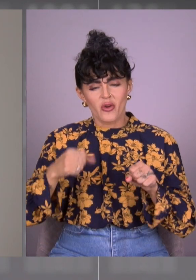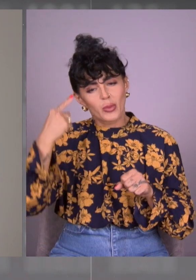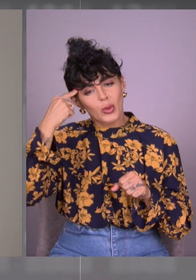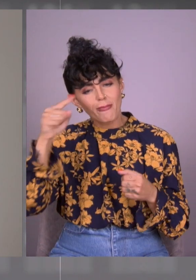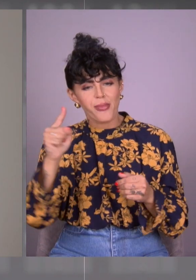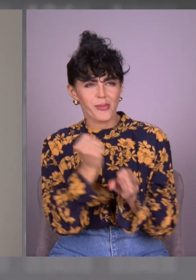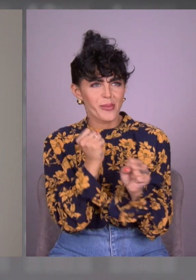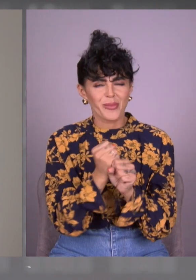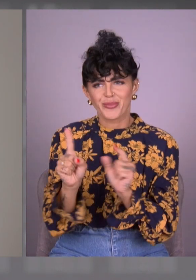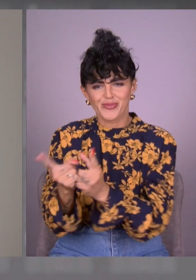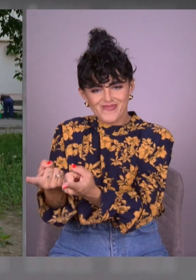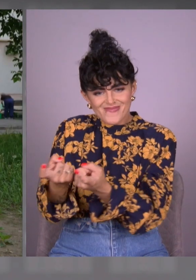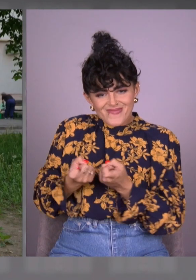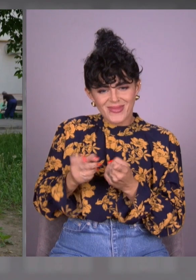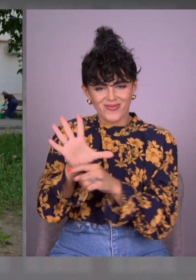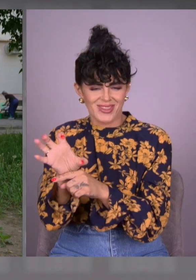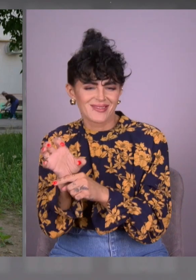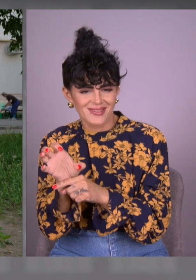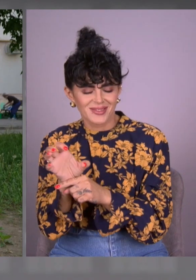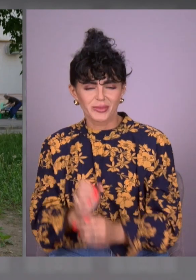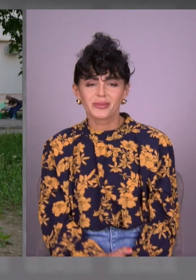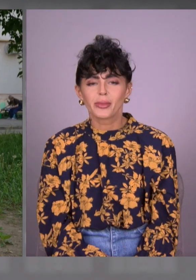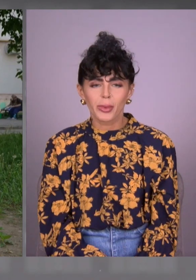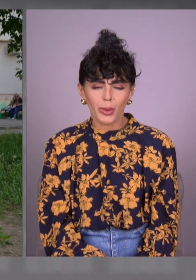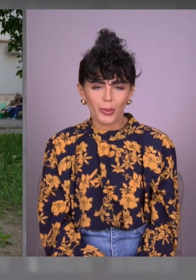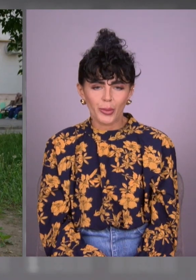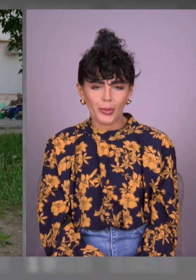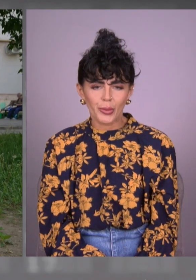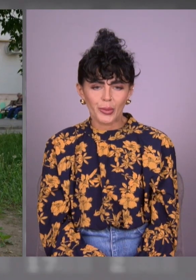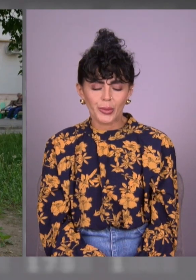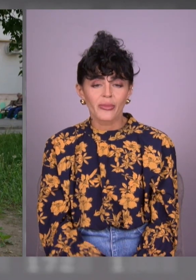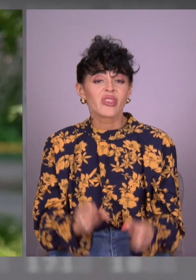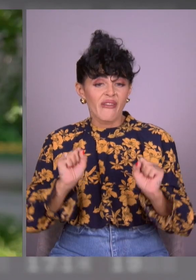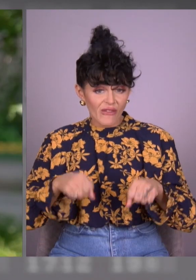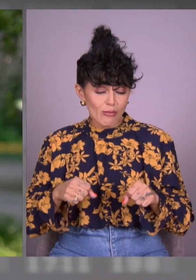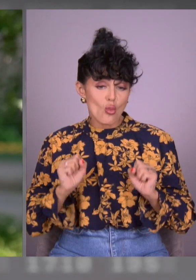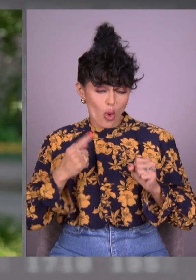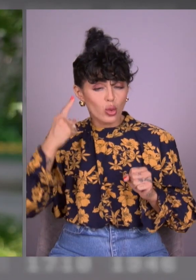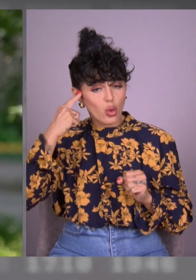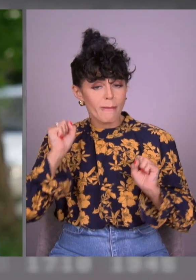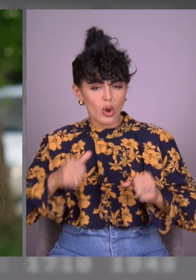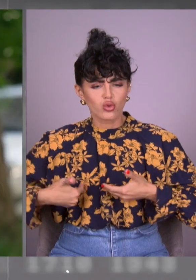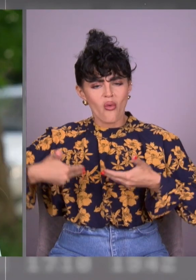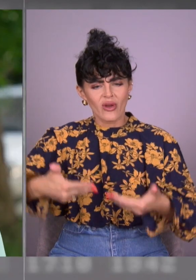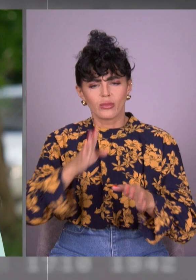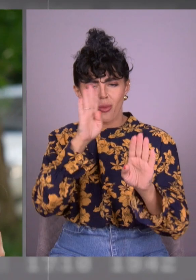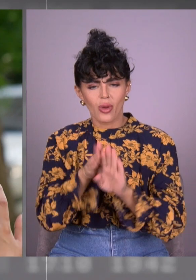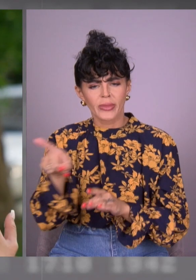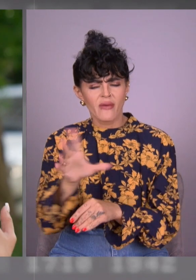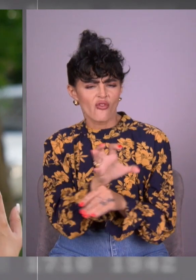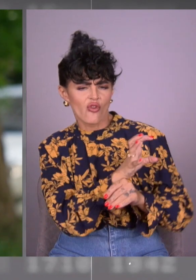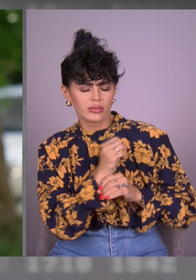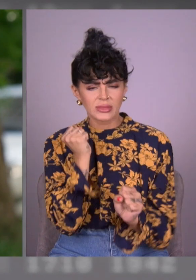когось або щось пофотографувати. Теоретично його можуть порадити як людину, яка так класно